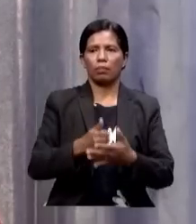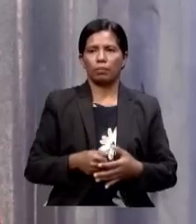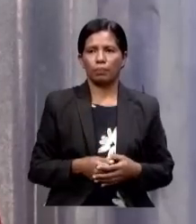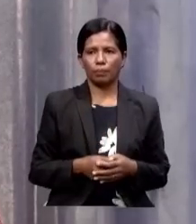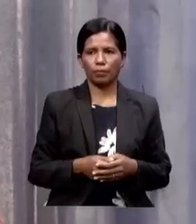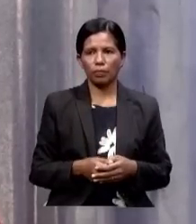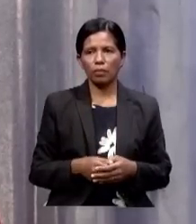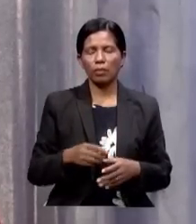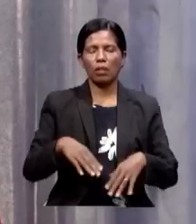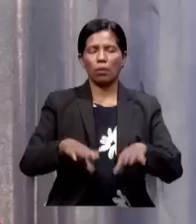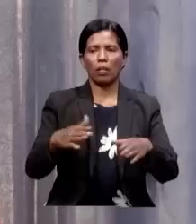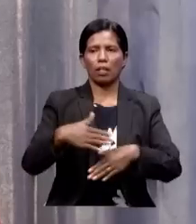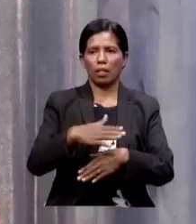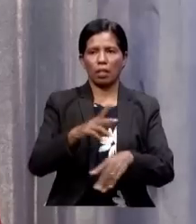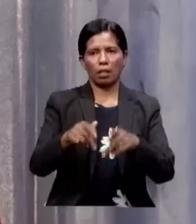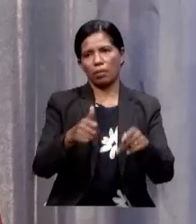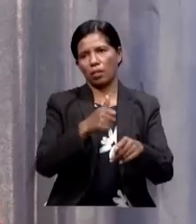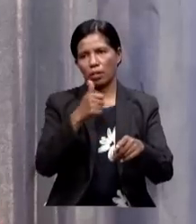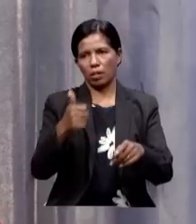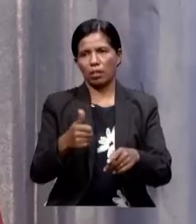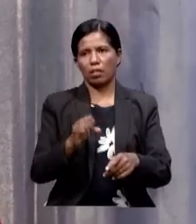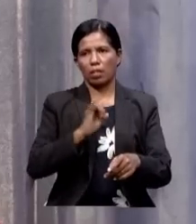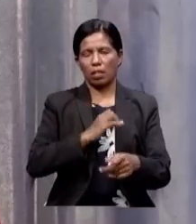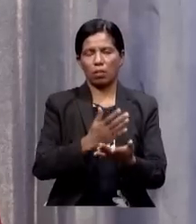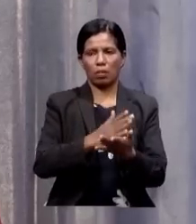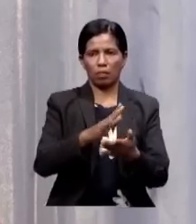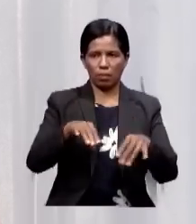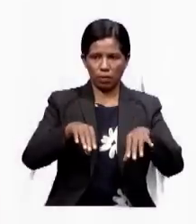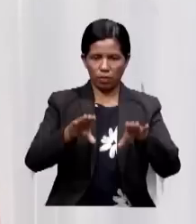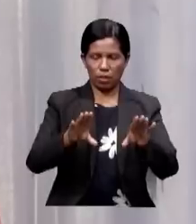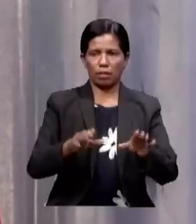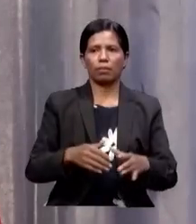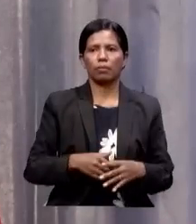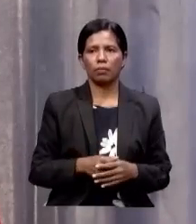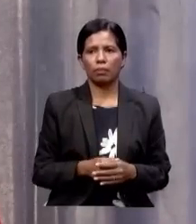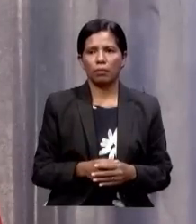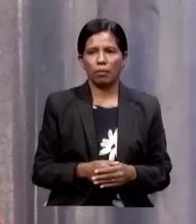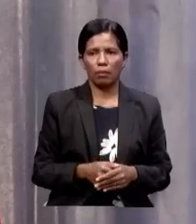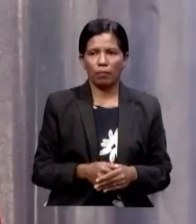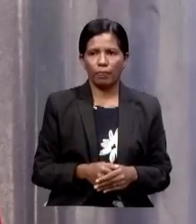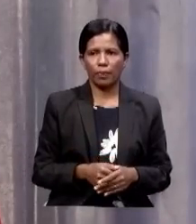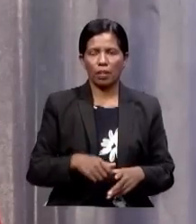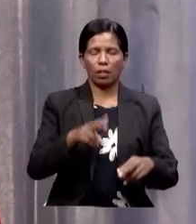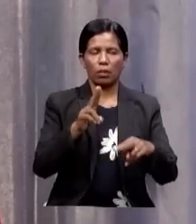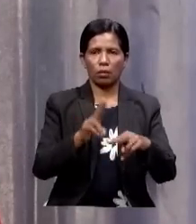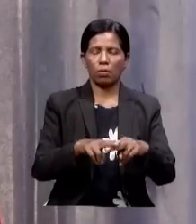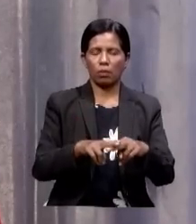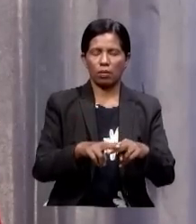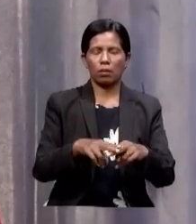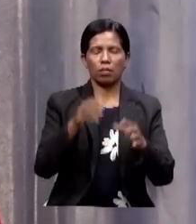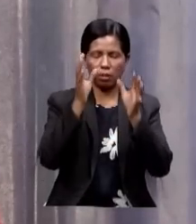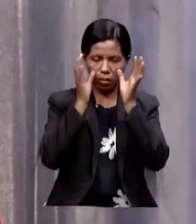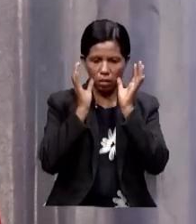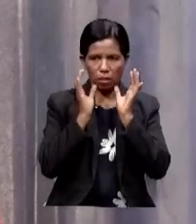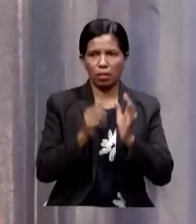Se ba hola ikan faa bali. Eman silu kola, kona fal maka asa hola fali ba faa bali. Ania tur, arbenti tur muron ti, dimas